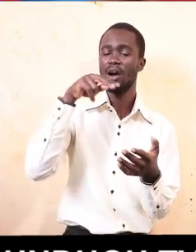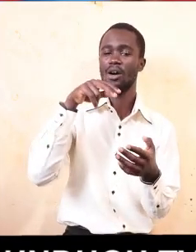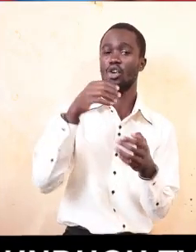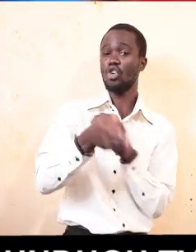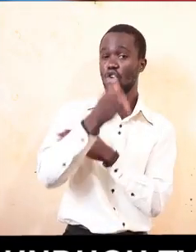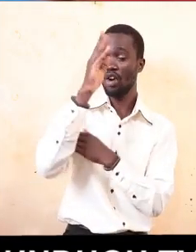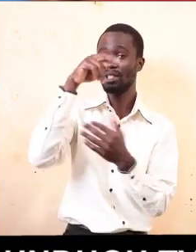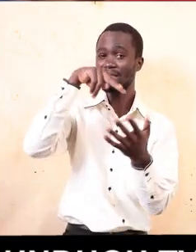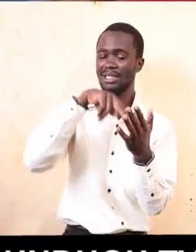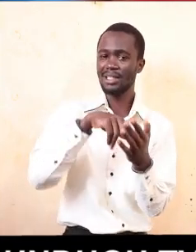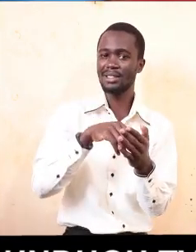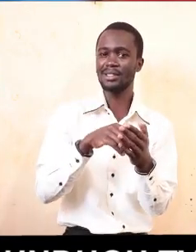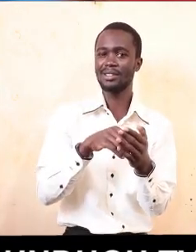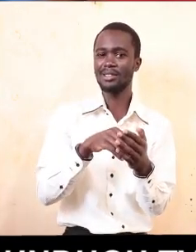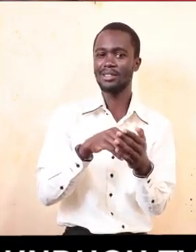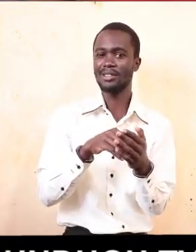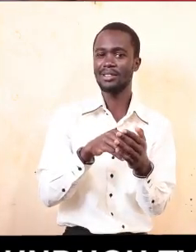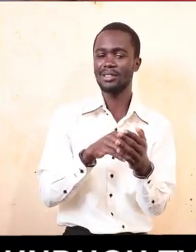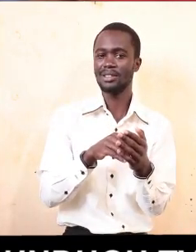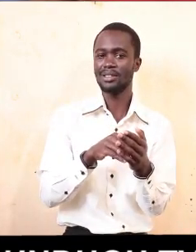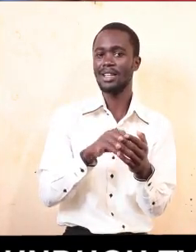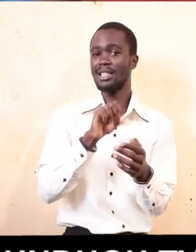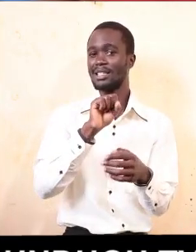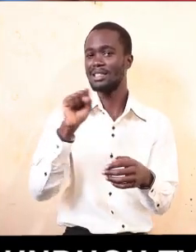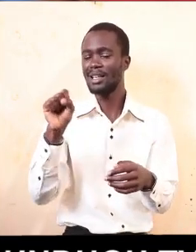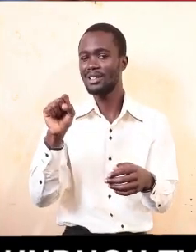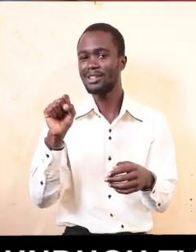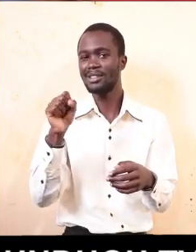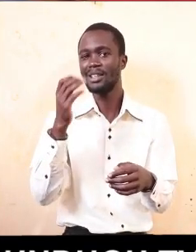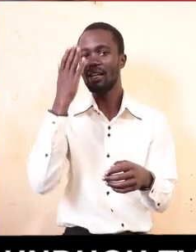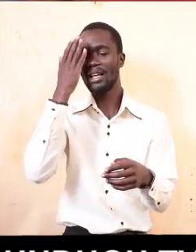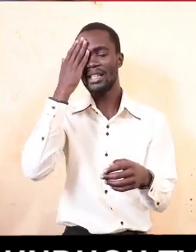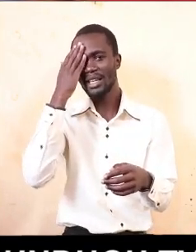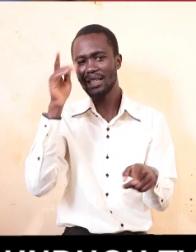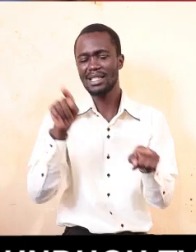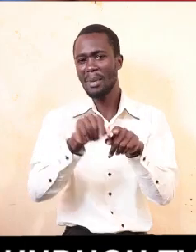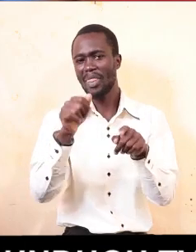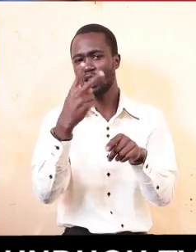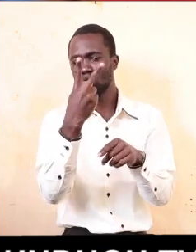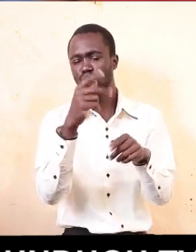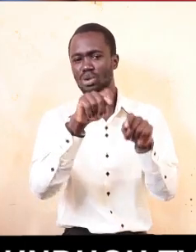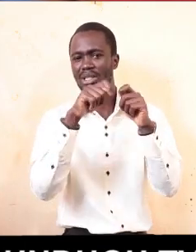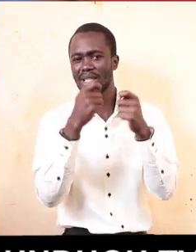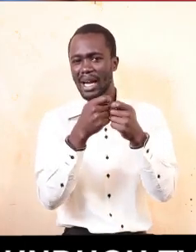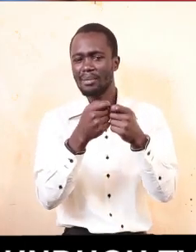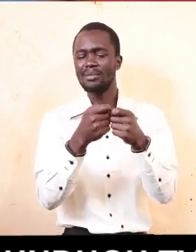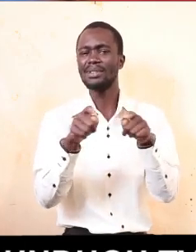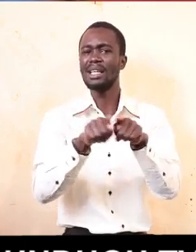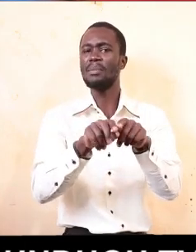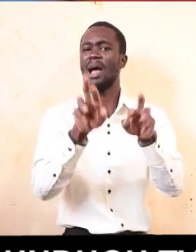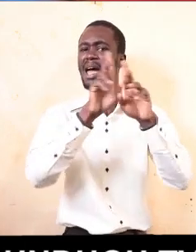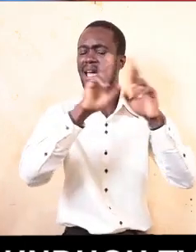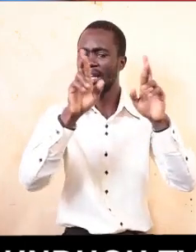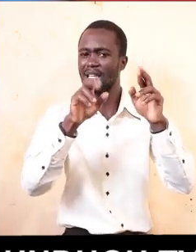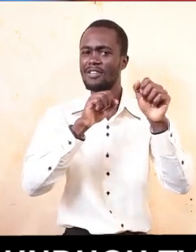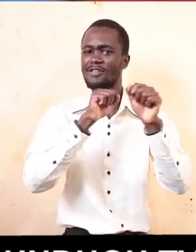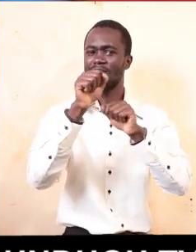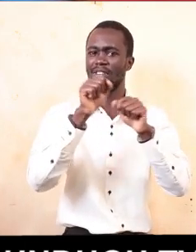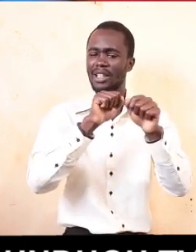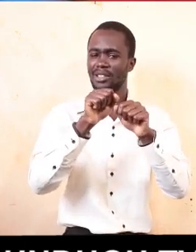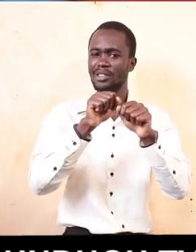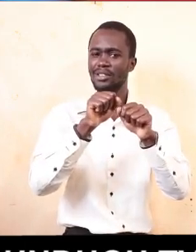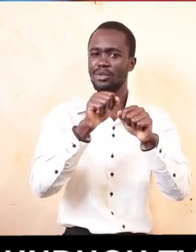wa Israeli, upande wa wana wa Yuda na wa Yerusalemu, na atapikana na mataifa hao